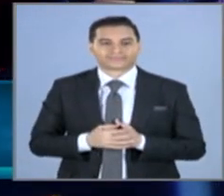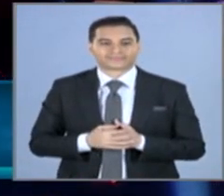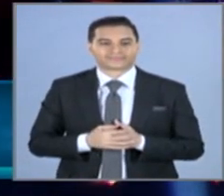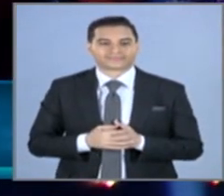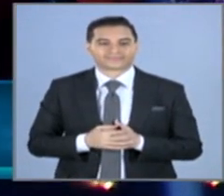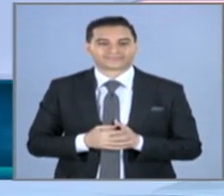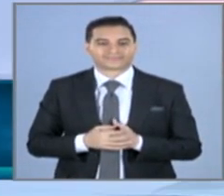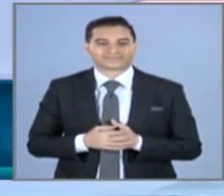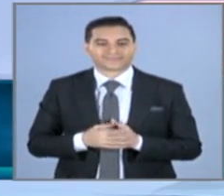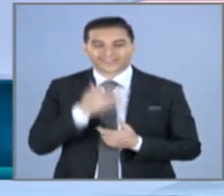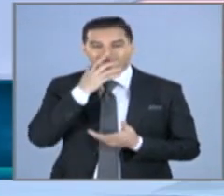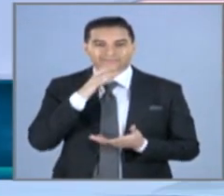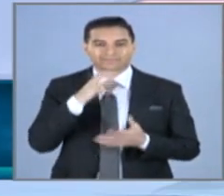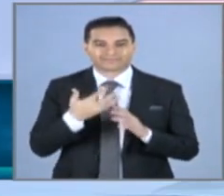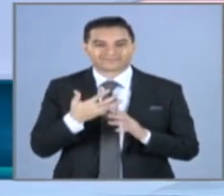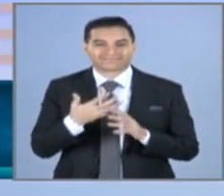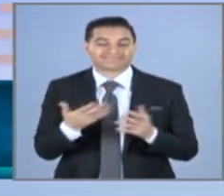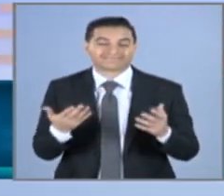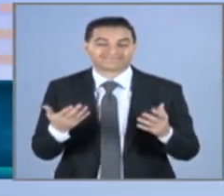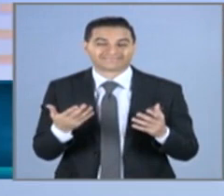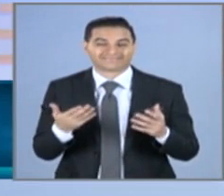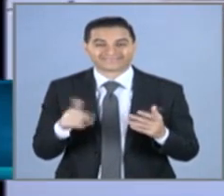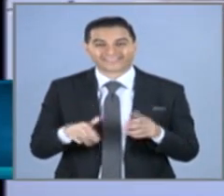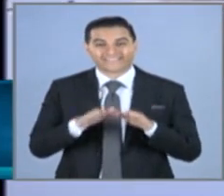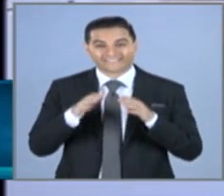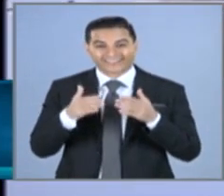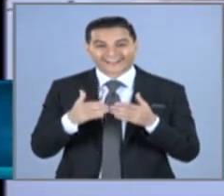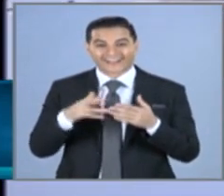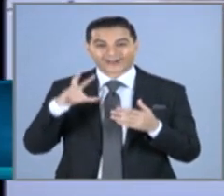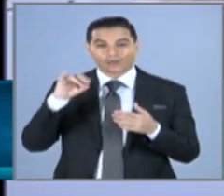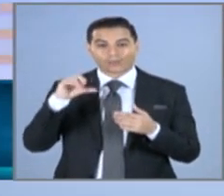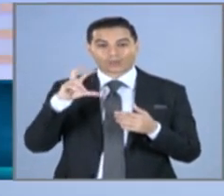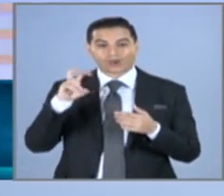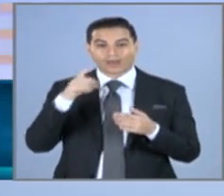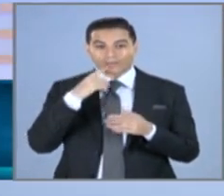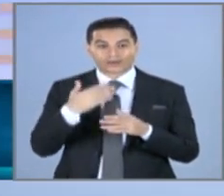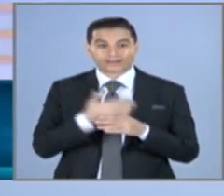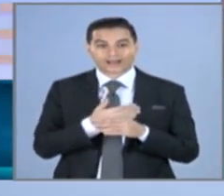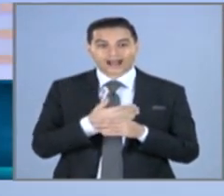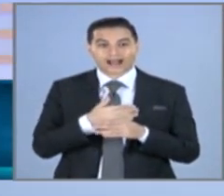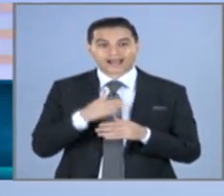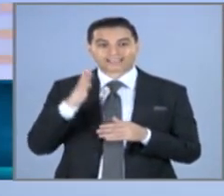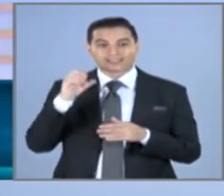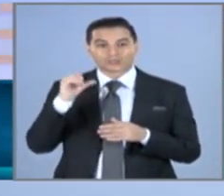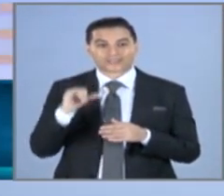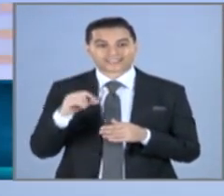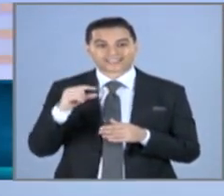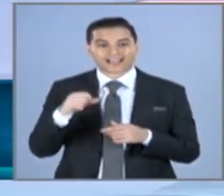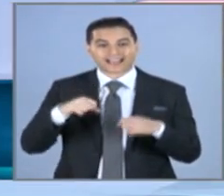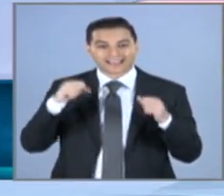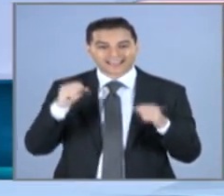المرة دي بقى فريق جمولة السويد. لو مش الدنمارك هتبقى